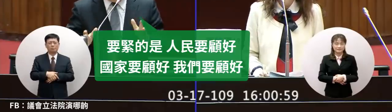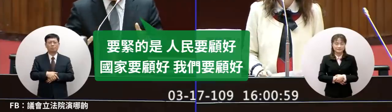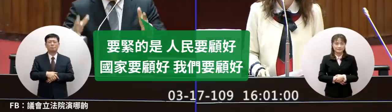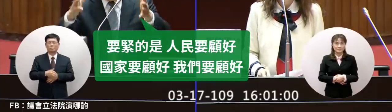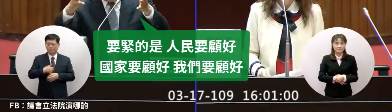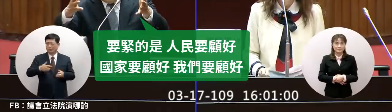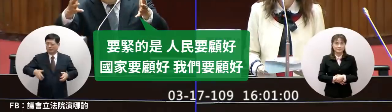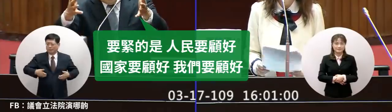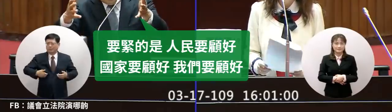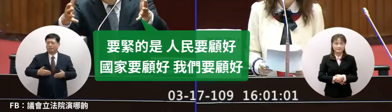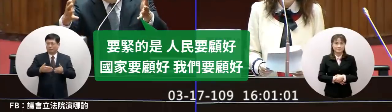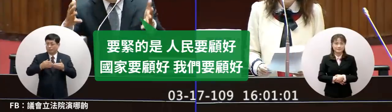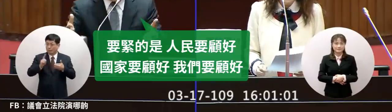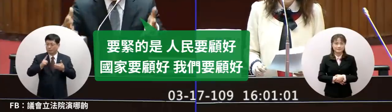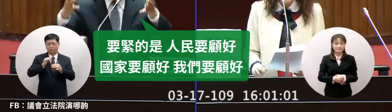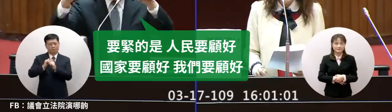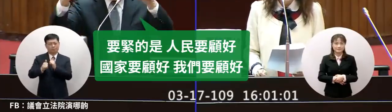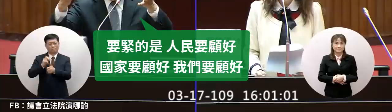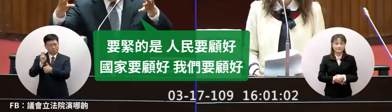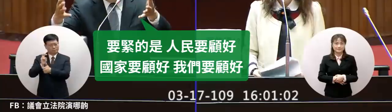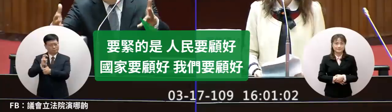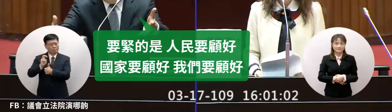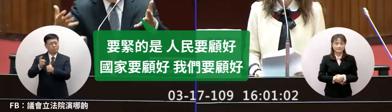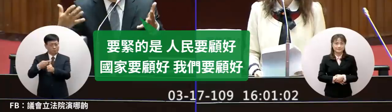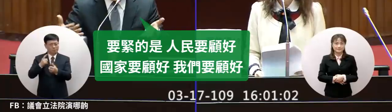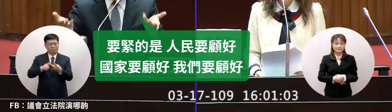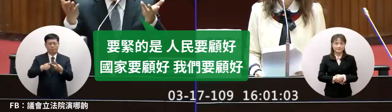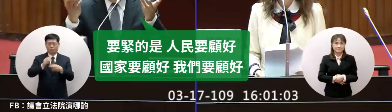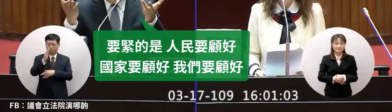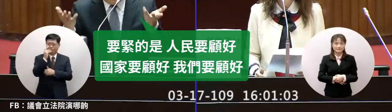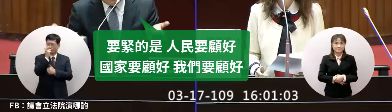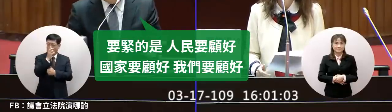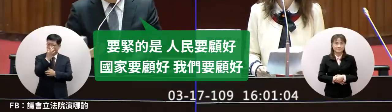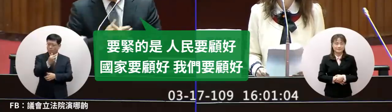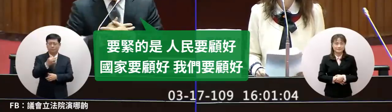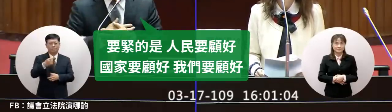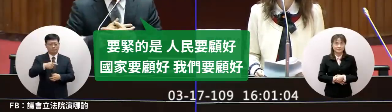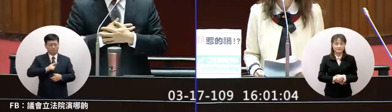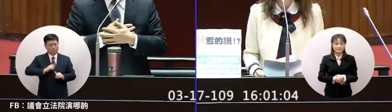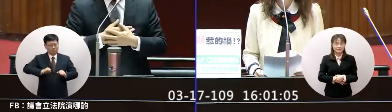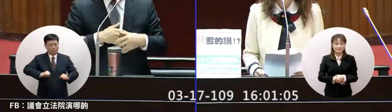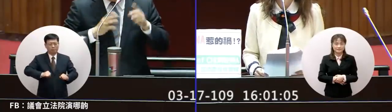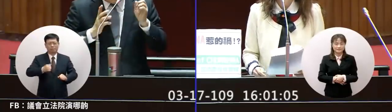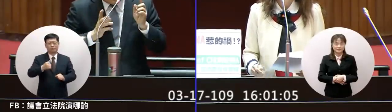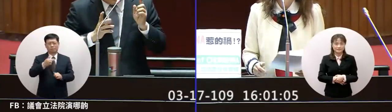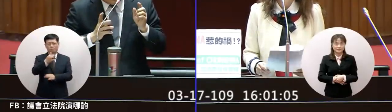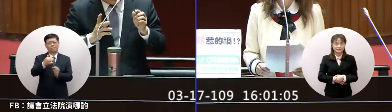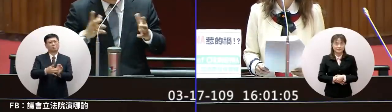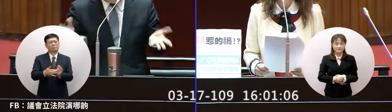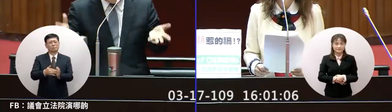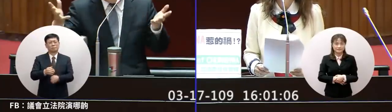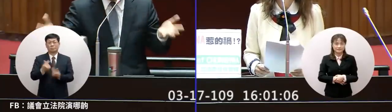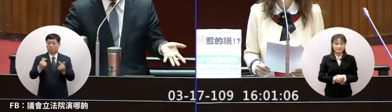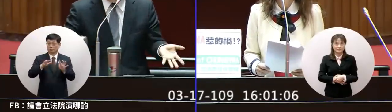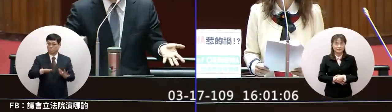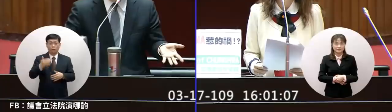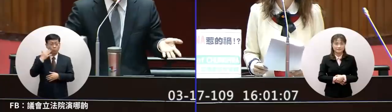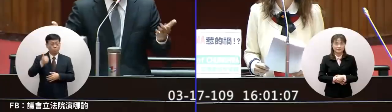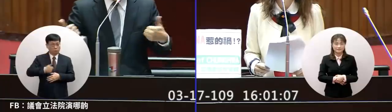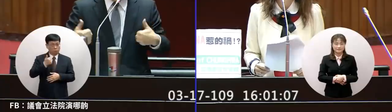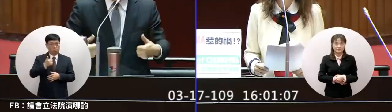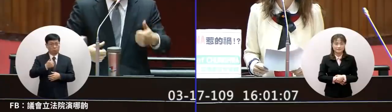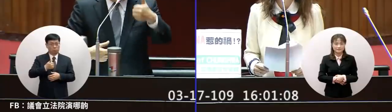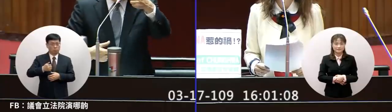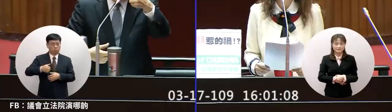真要紧的是人民过好，国家过好，咱过好安尼。啊，像即摆咱也做了